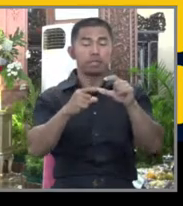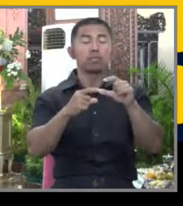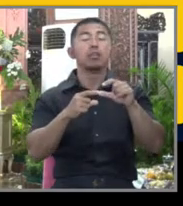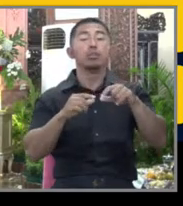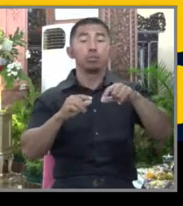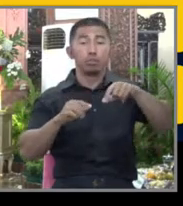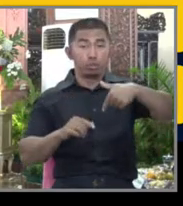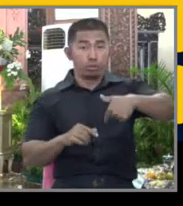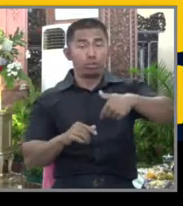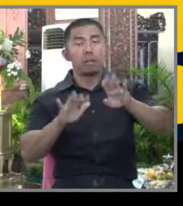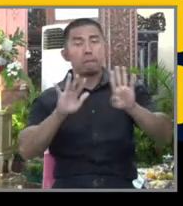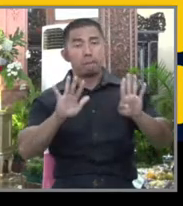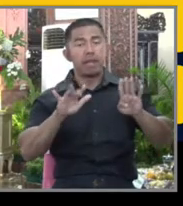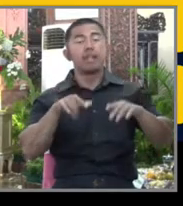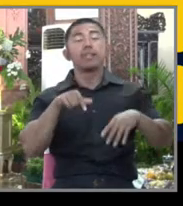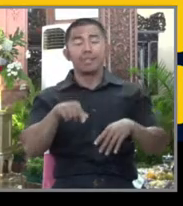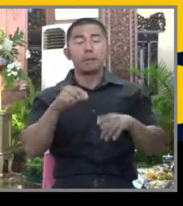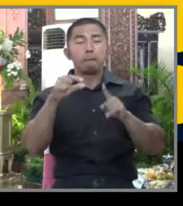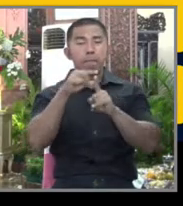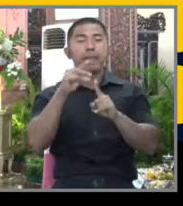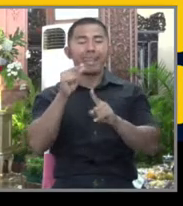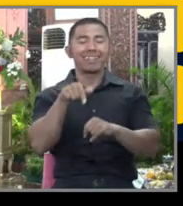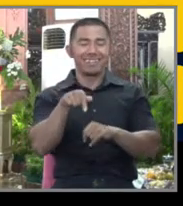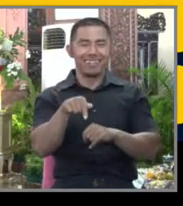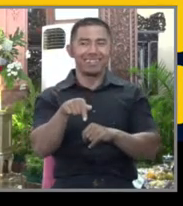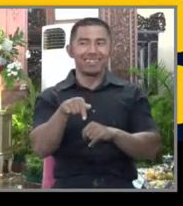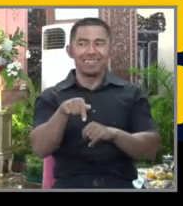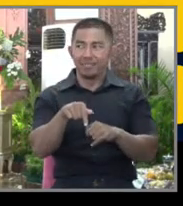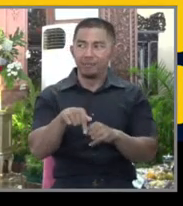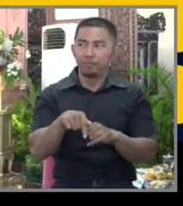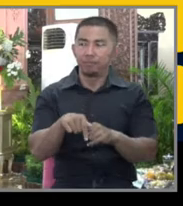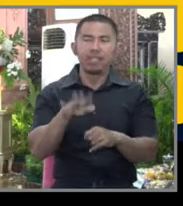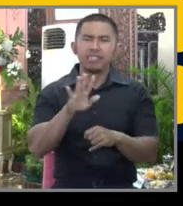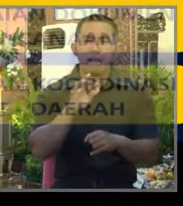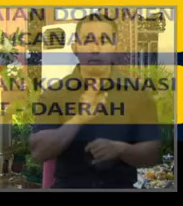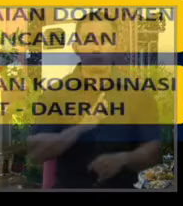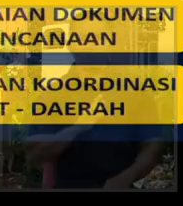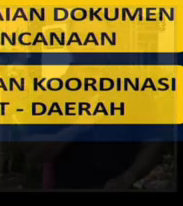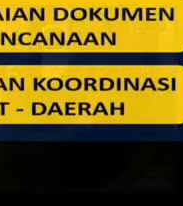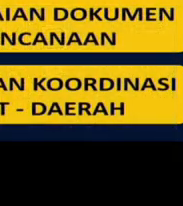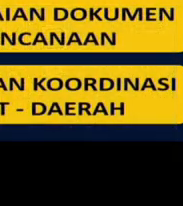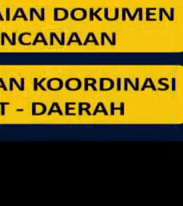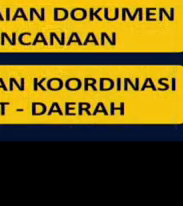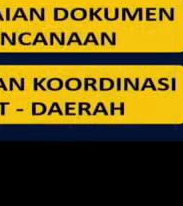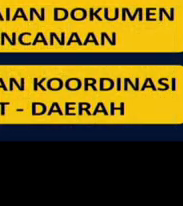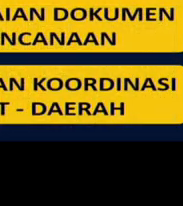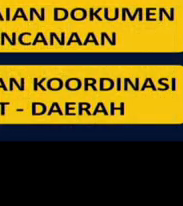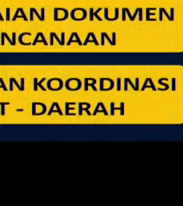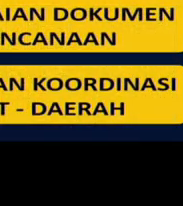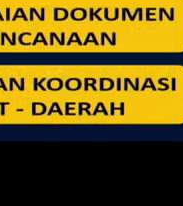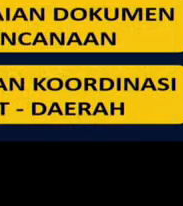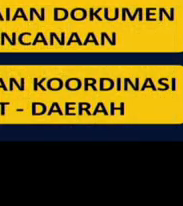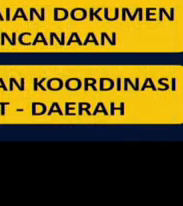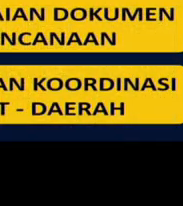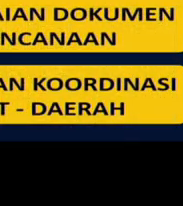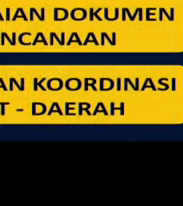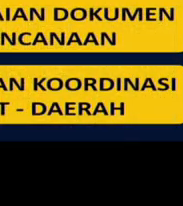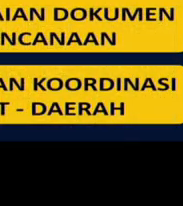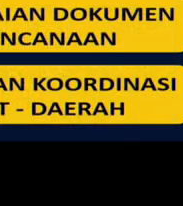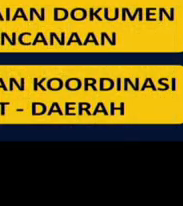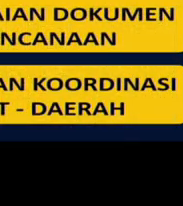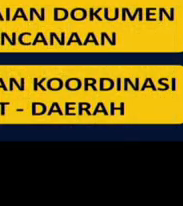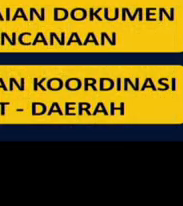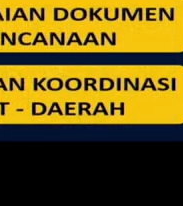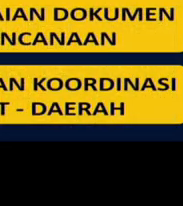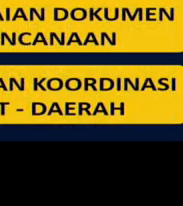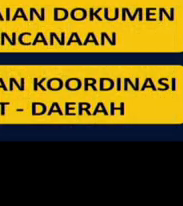pekerjaan yang akan kita kerjakan di area ini Jadi jangan ngiri ko tempat seekor gak ada enggak ini bagian yang